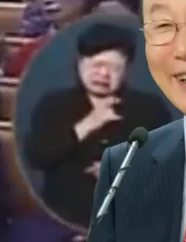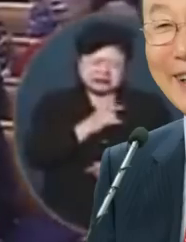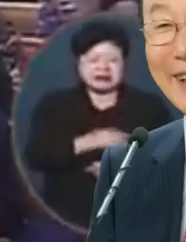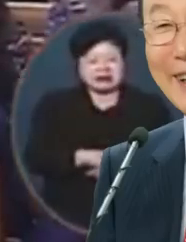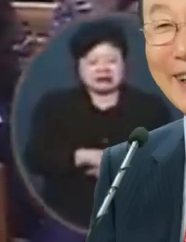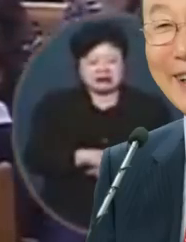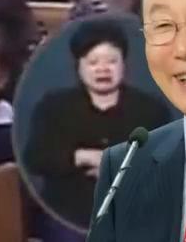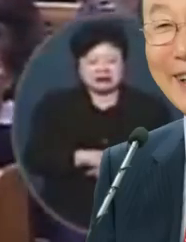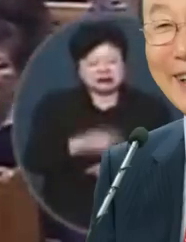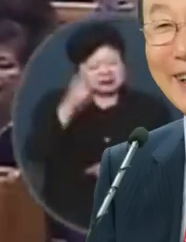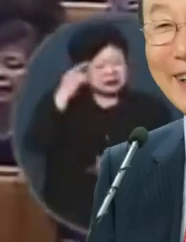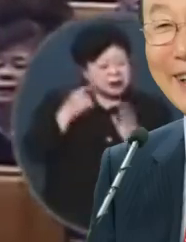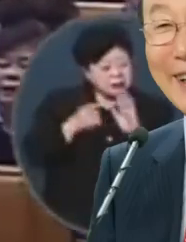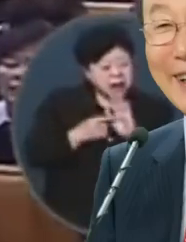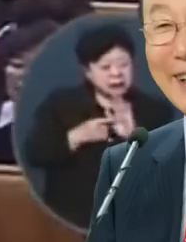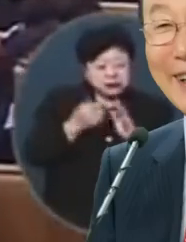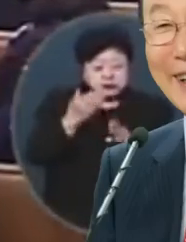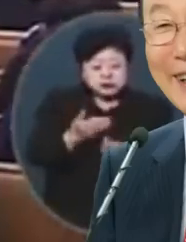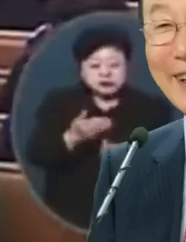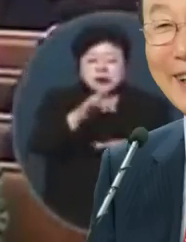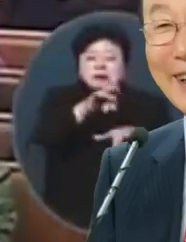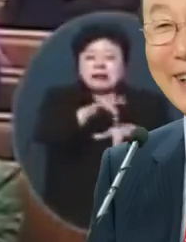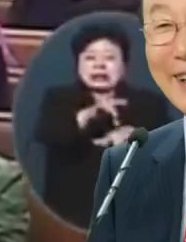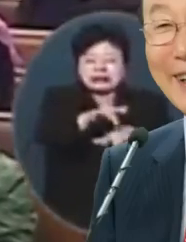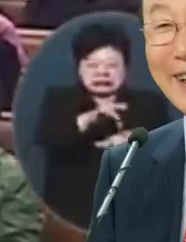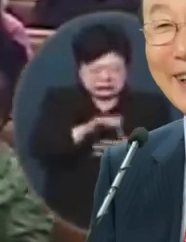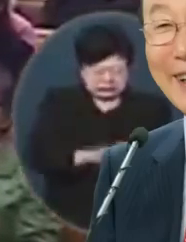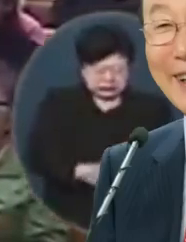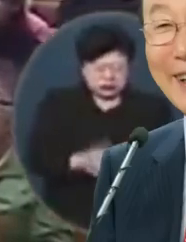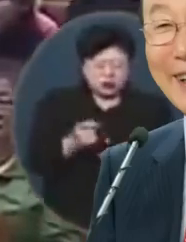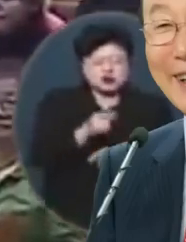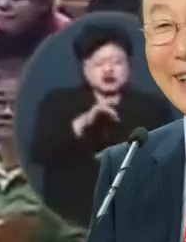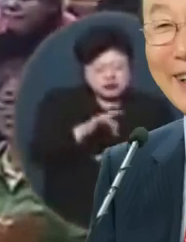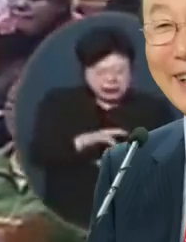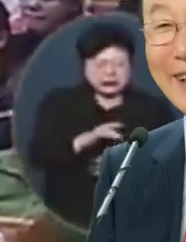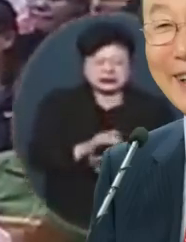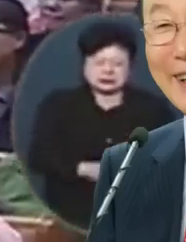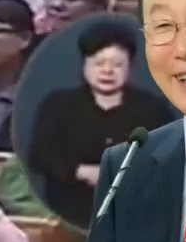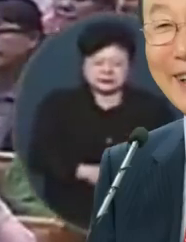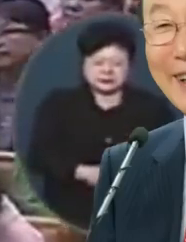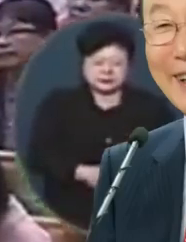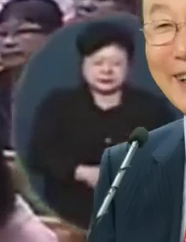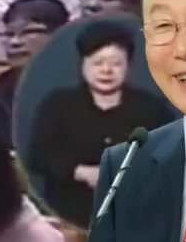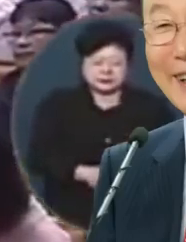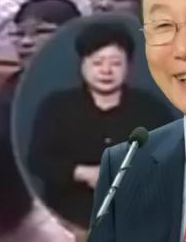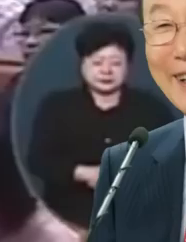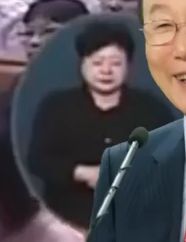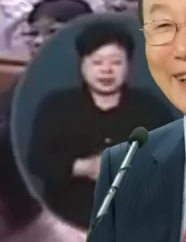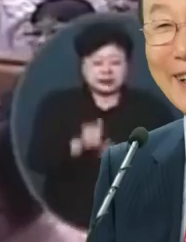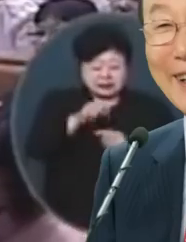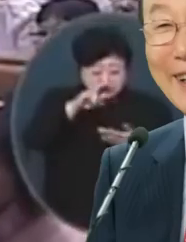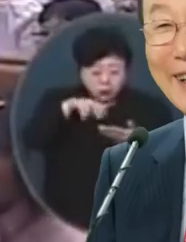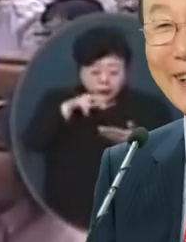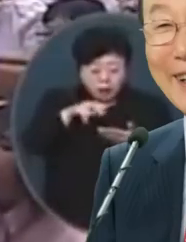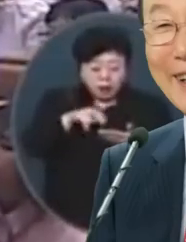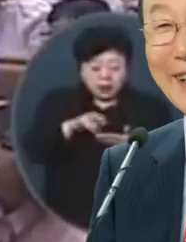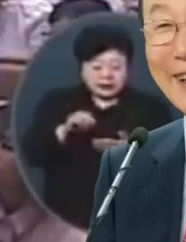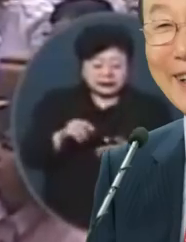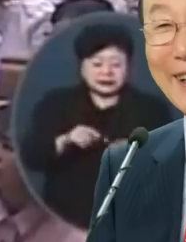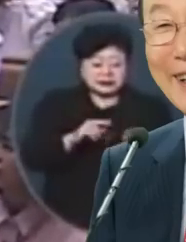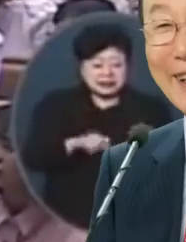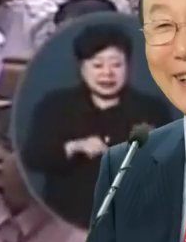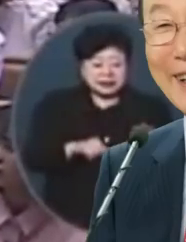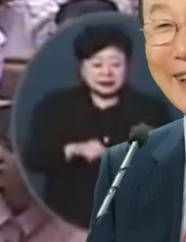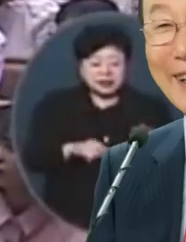부정적인 생각을 말하게 하는 것도 원수 마귀가 그렇게 하는 것입니다. 성경 말씀해 보면 갈라디아서